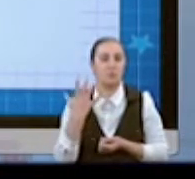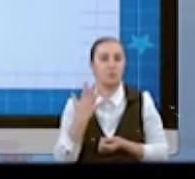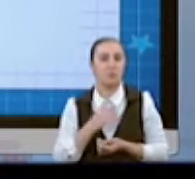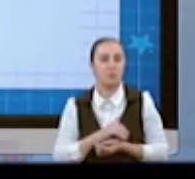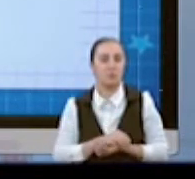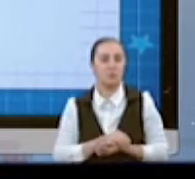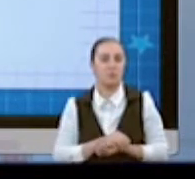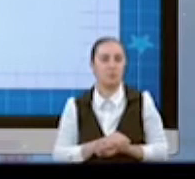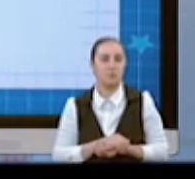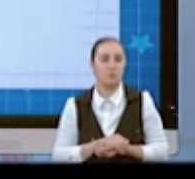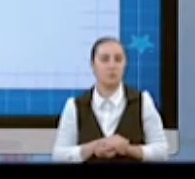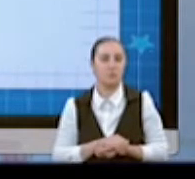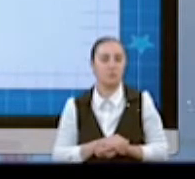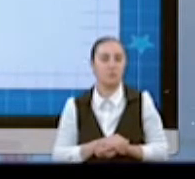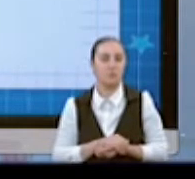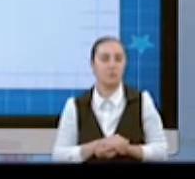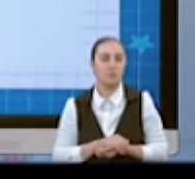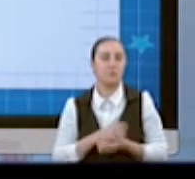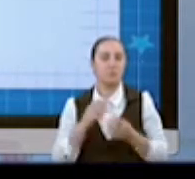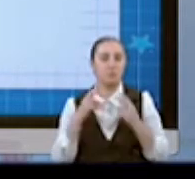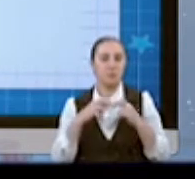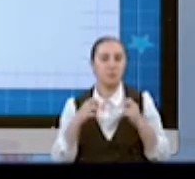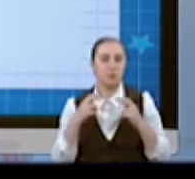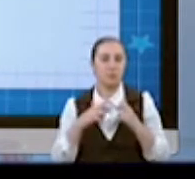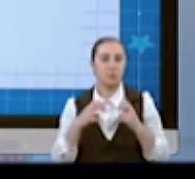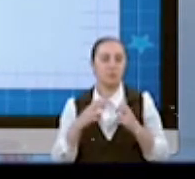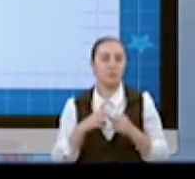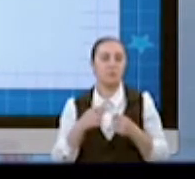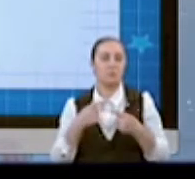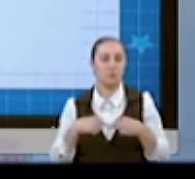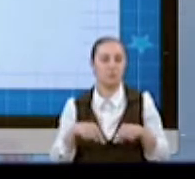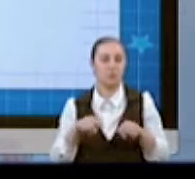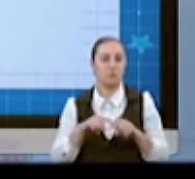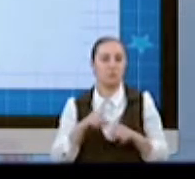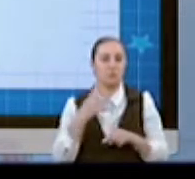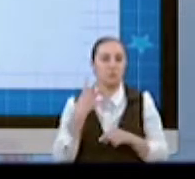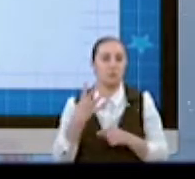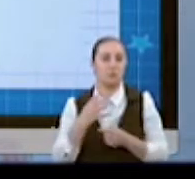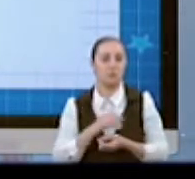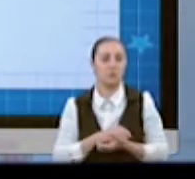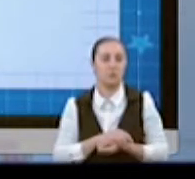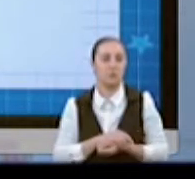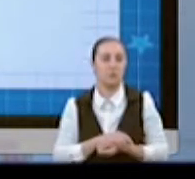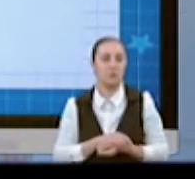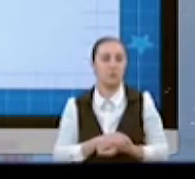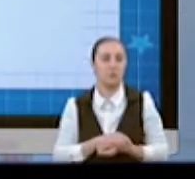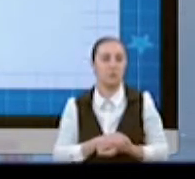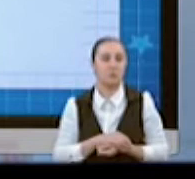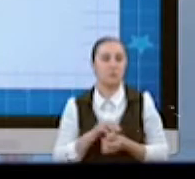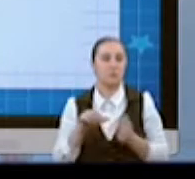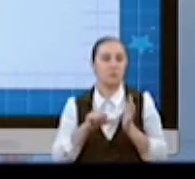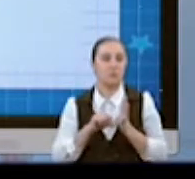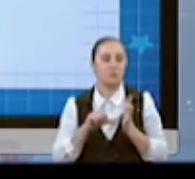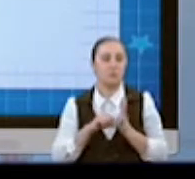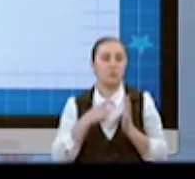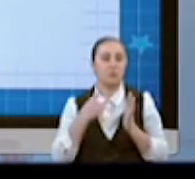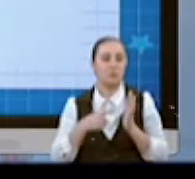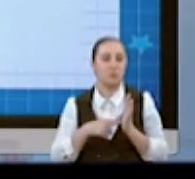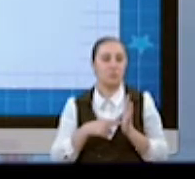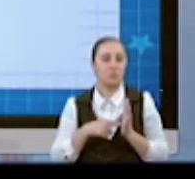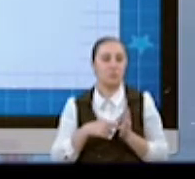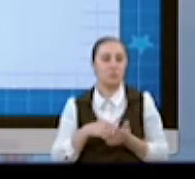В. 5. Проверяем. Конечно, 4. Шестой вопрос.